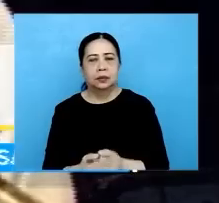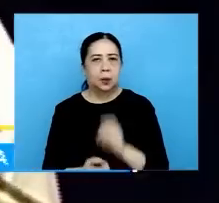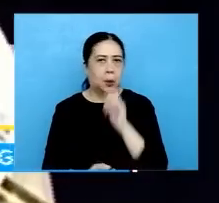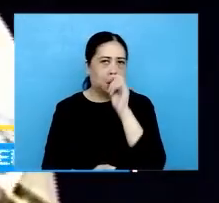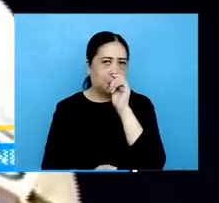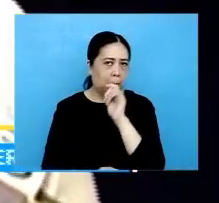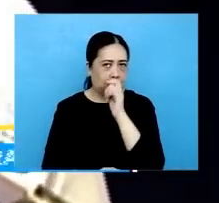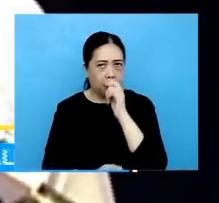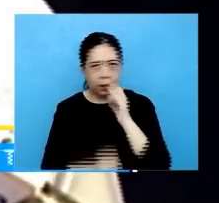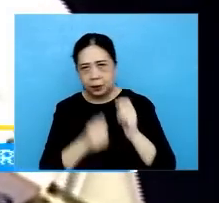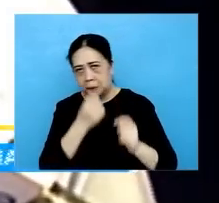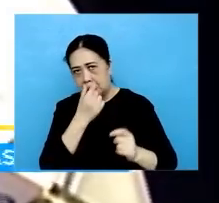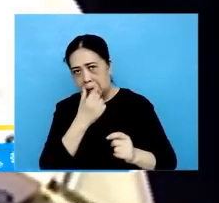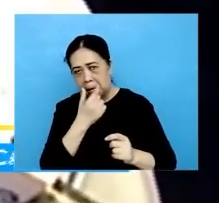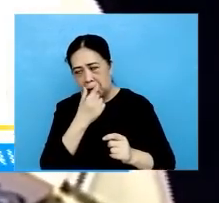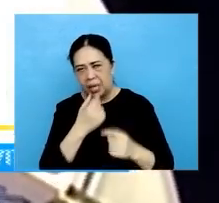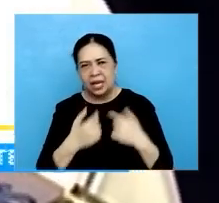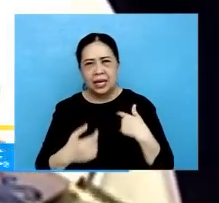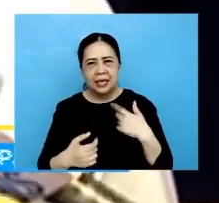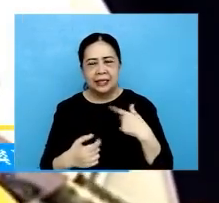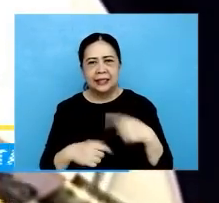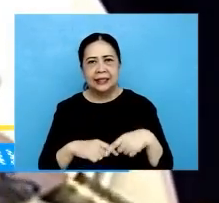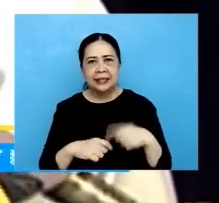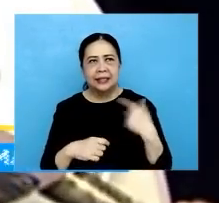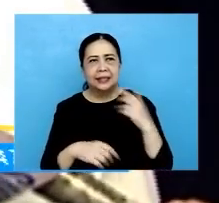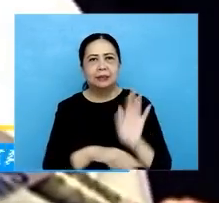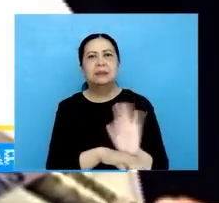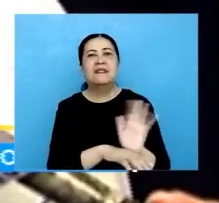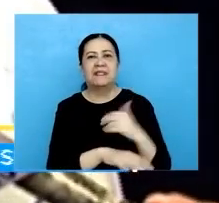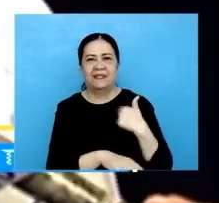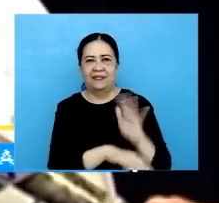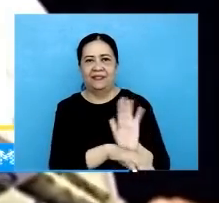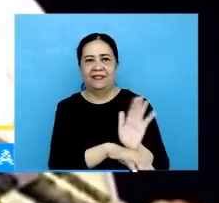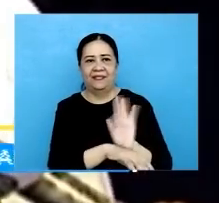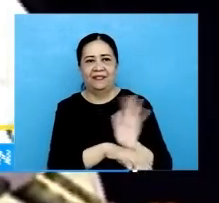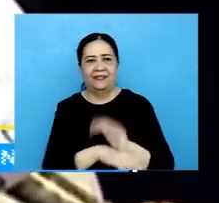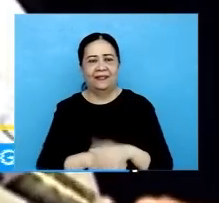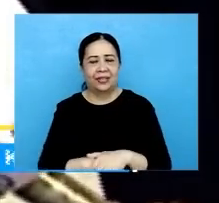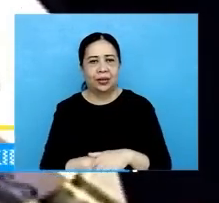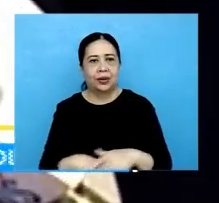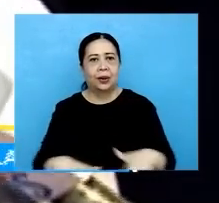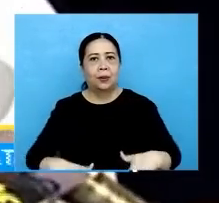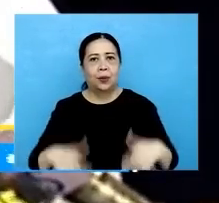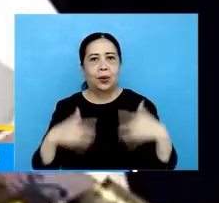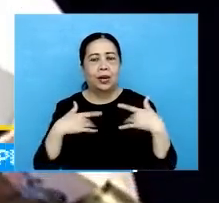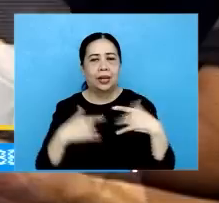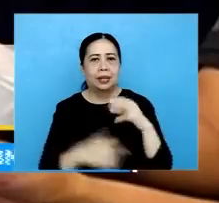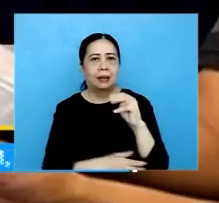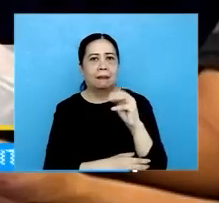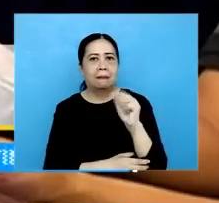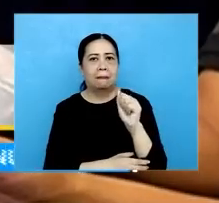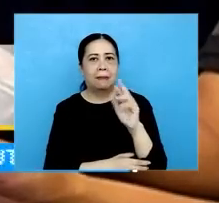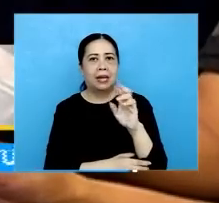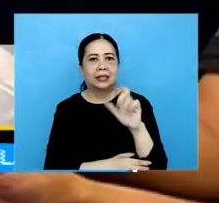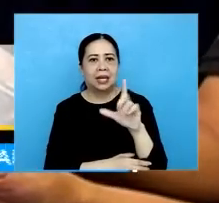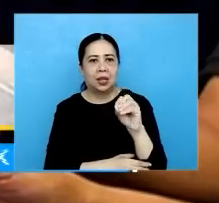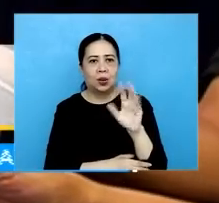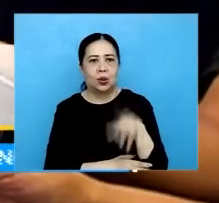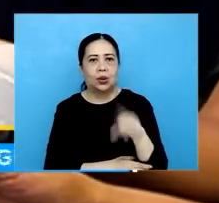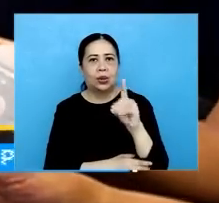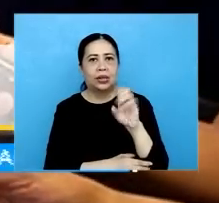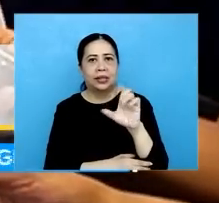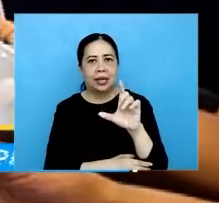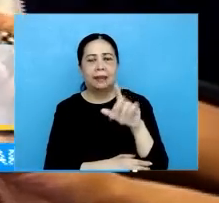baby. Meron po kasi akong nabinbin na pelikula, yung buhay po ni Marcelo Del Pilar. Magbabalik na po kami